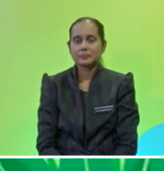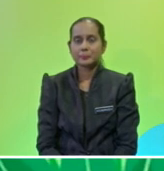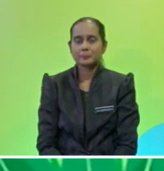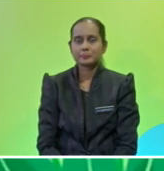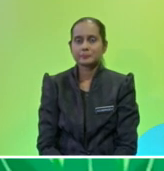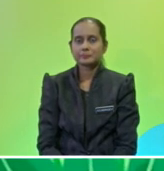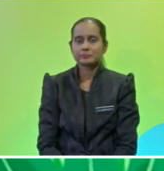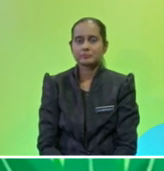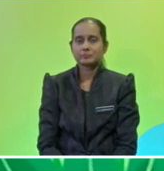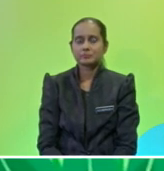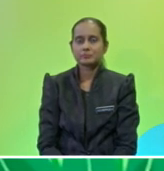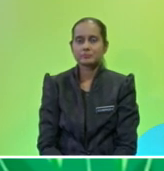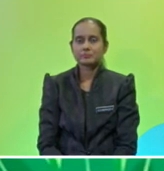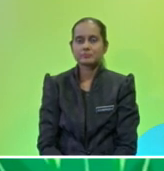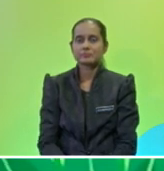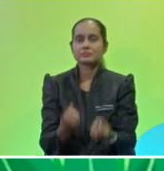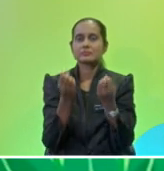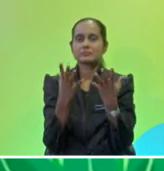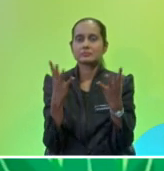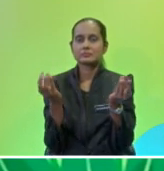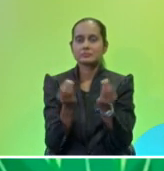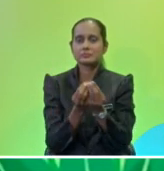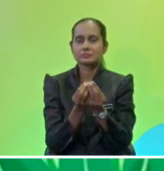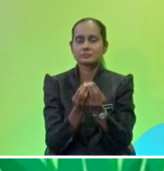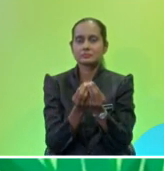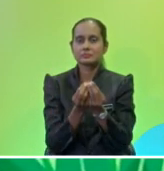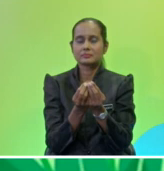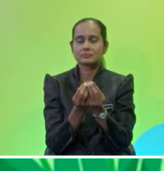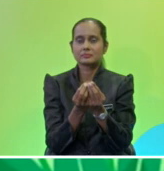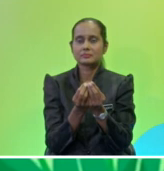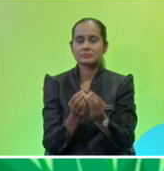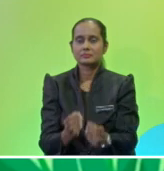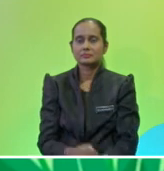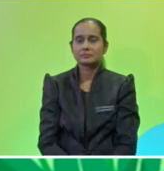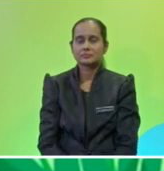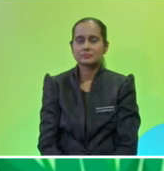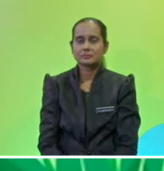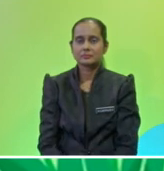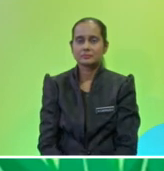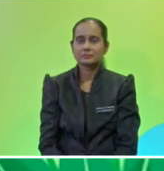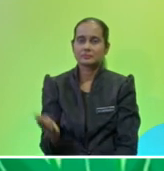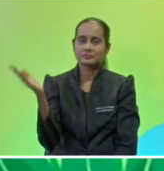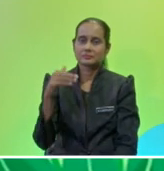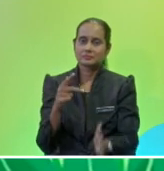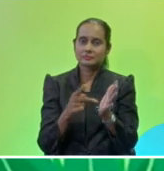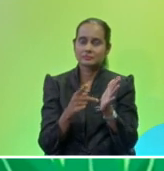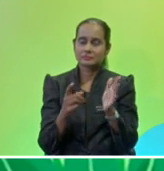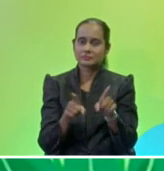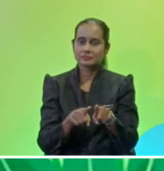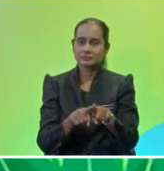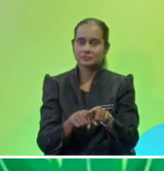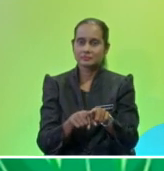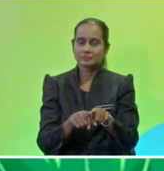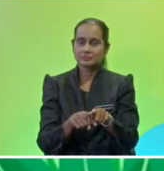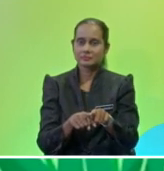6 + 5 = berapa Mira 6 tambah 5 jam kita kira sama-sama 6